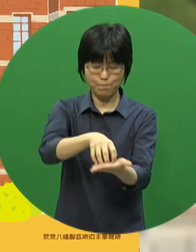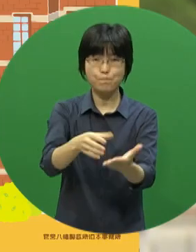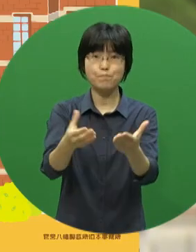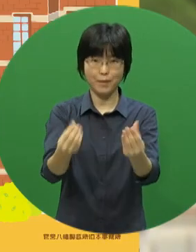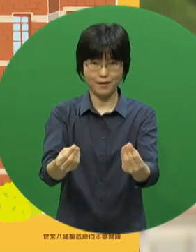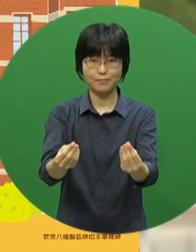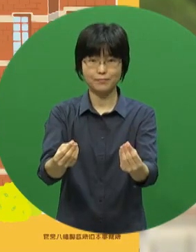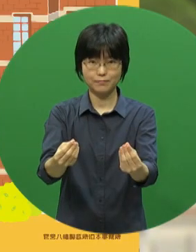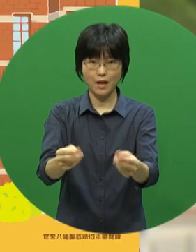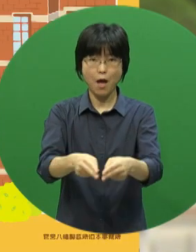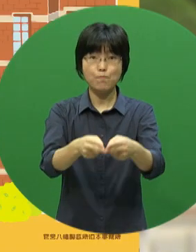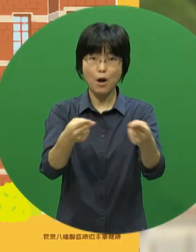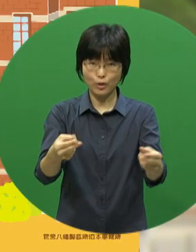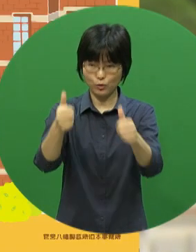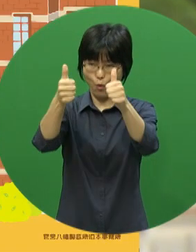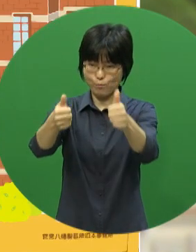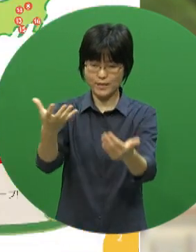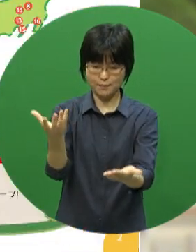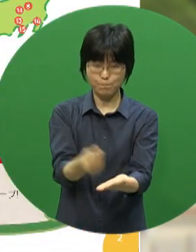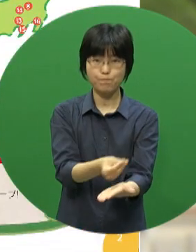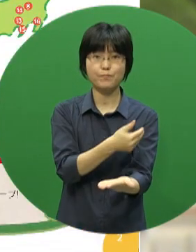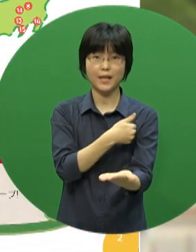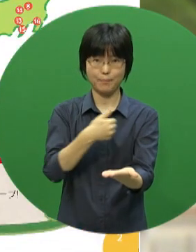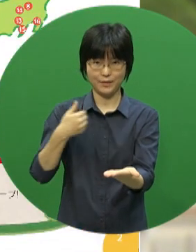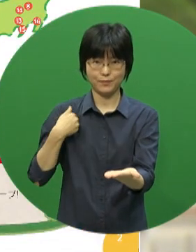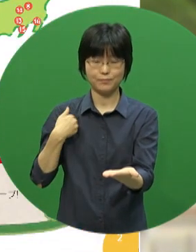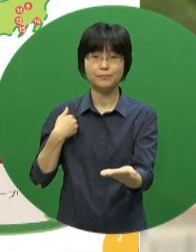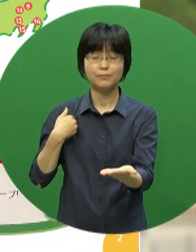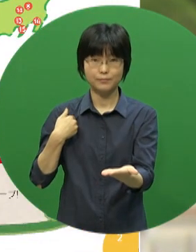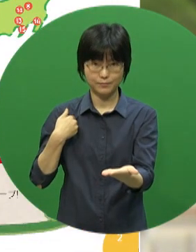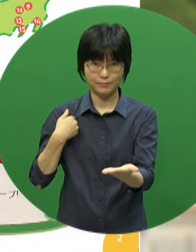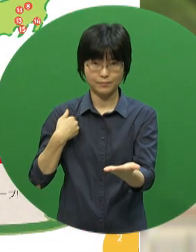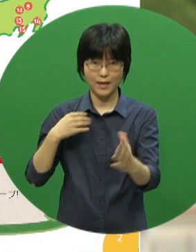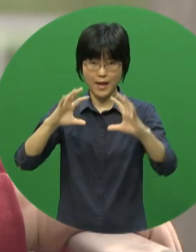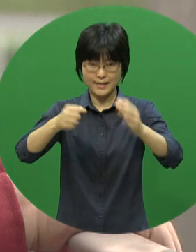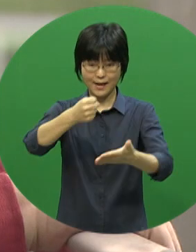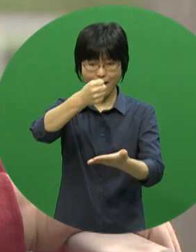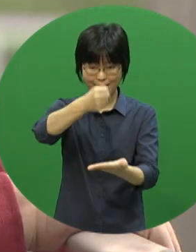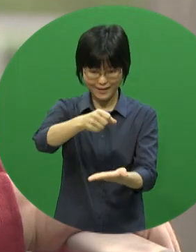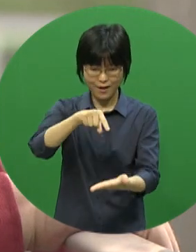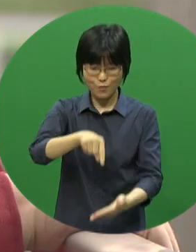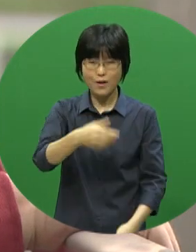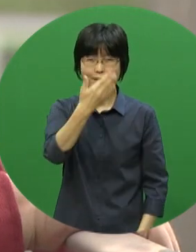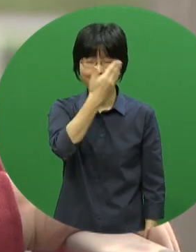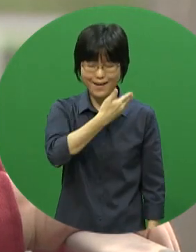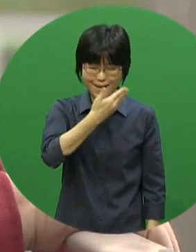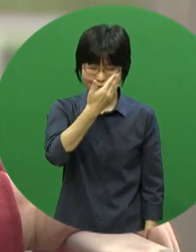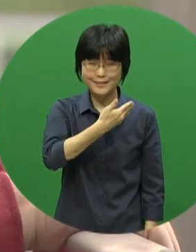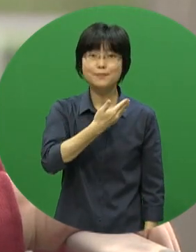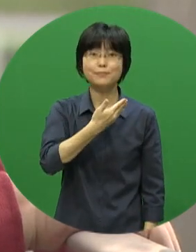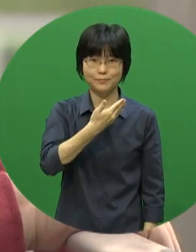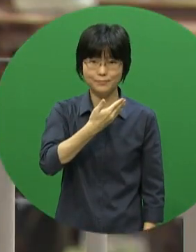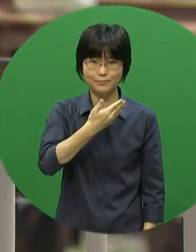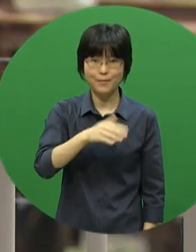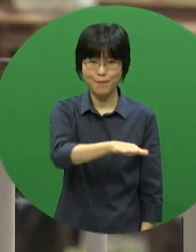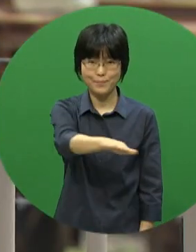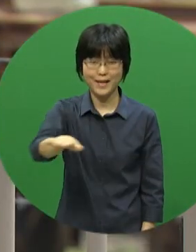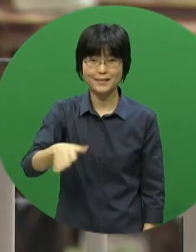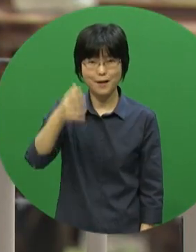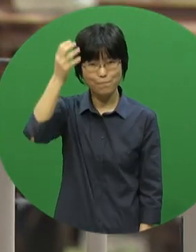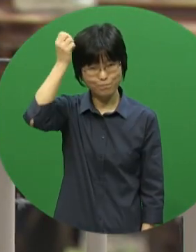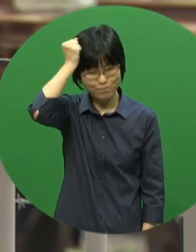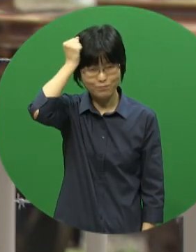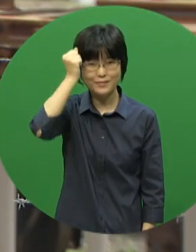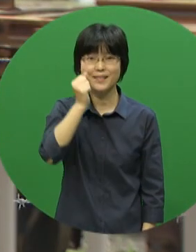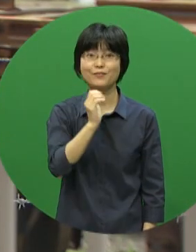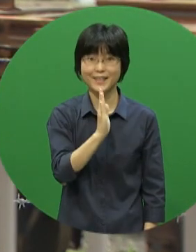パンフレットもホームページからダウンロードできますので、ぜひご覧ください。世界が認めた貴重な産業遺産、市民の